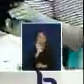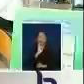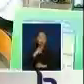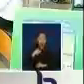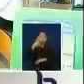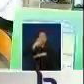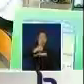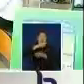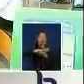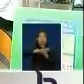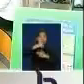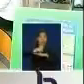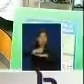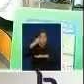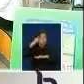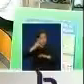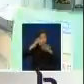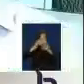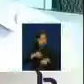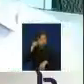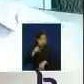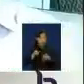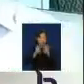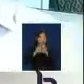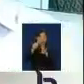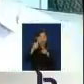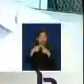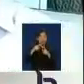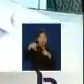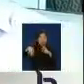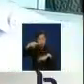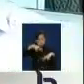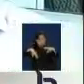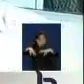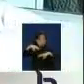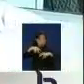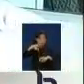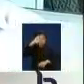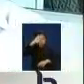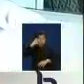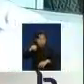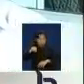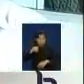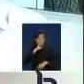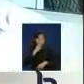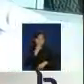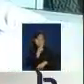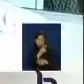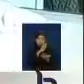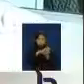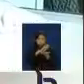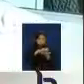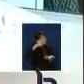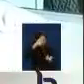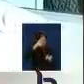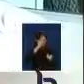ที่นะแต่เรากรมควบคุมโรคเนี่ยท่านรัฐมนตรีก็ให้นโยบายว่าเราจะต้องส่งหน่วยเคลื่อนที่เร็วเข้าไปให้คําแนะนําถ้าเราก็จะมีหน่ว